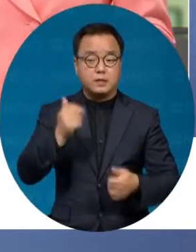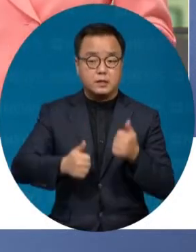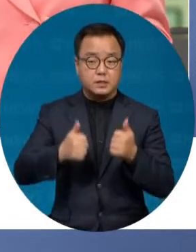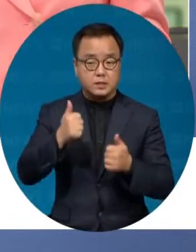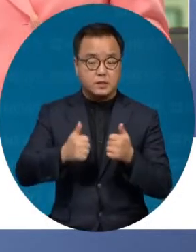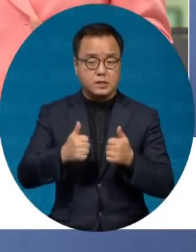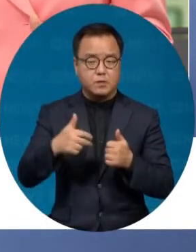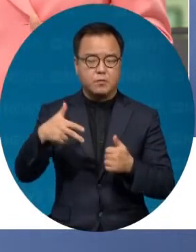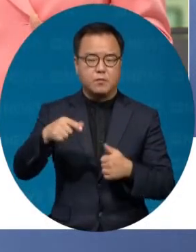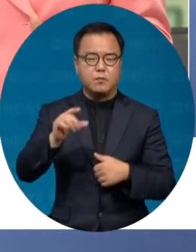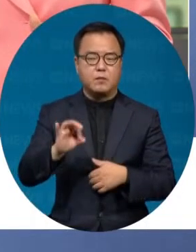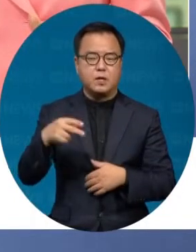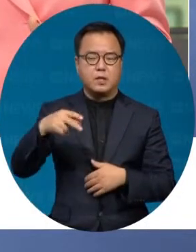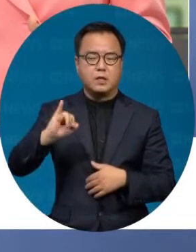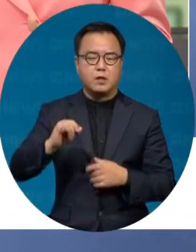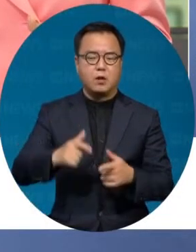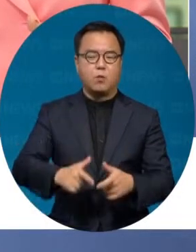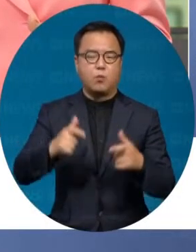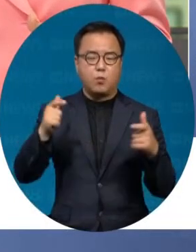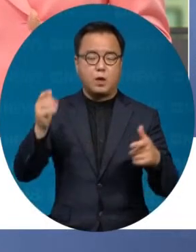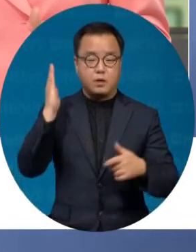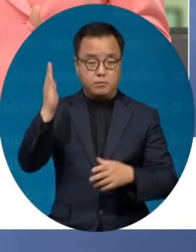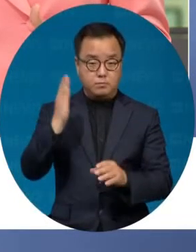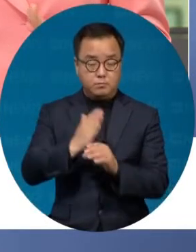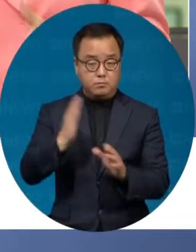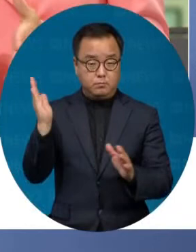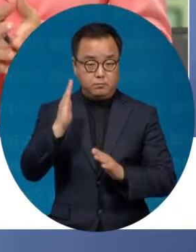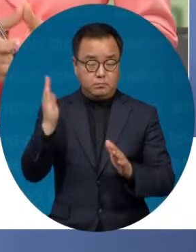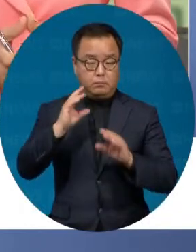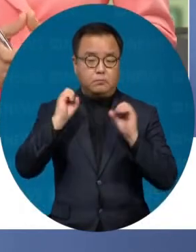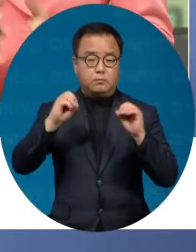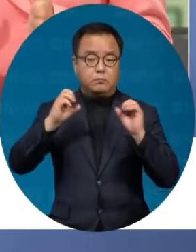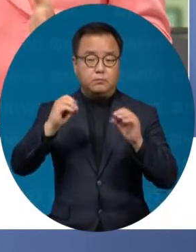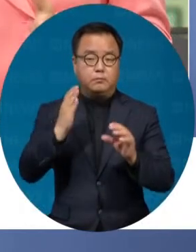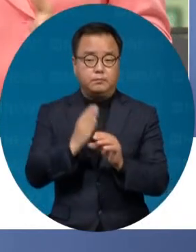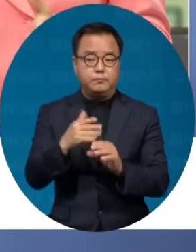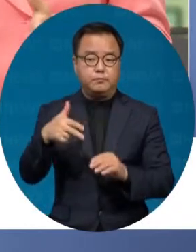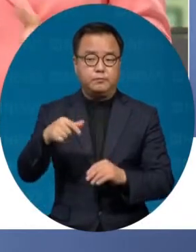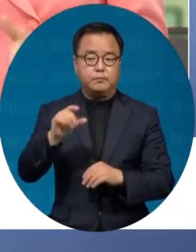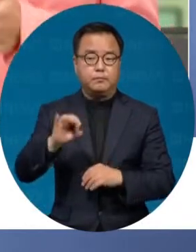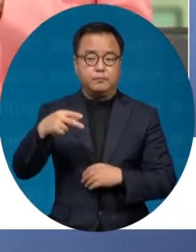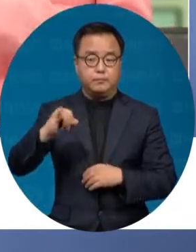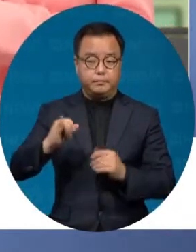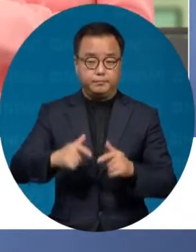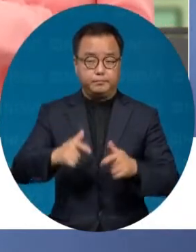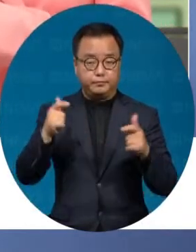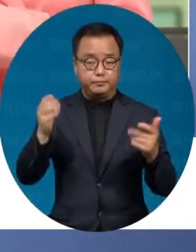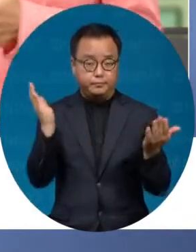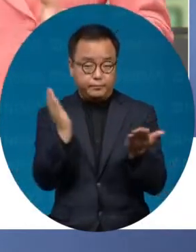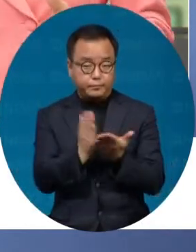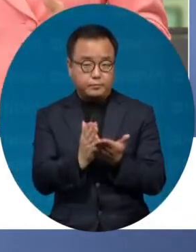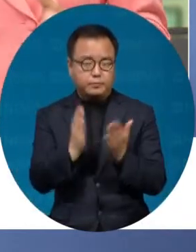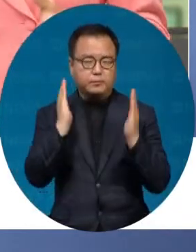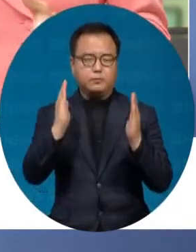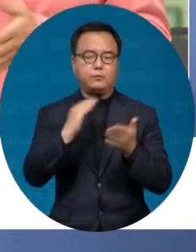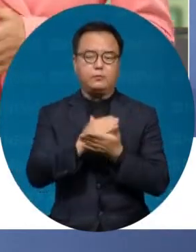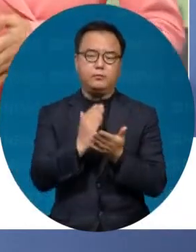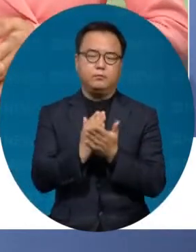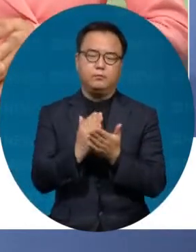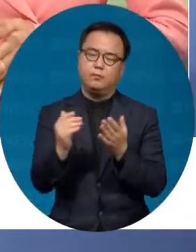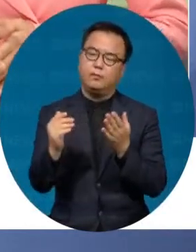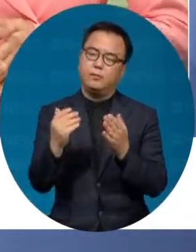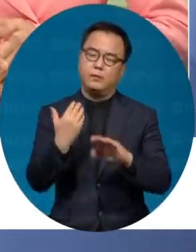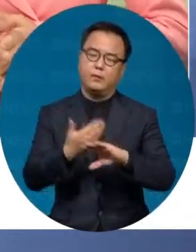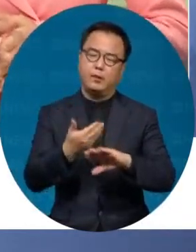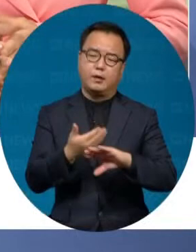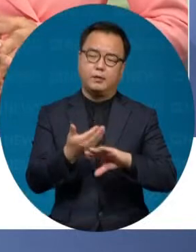확대 라는 메시지를 교육 5 꾸준히 학생들에게 주고 있습니다 정시 확대와 또 맞춤형 수업은 또 결이 다릅니다 예